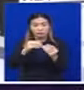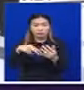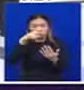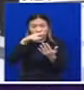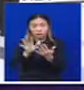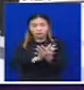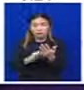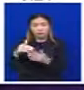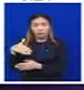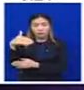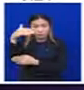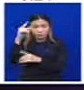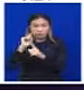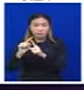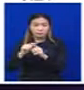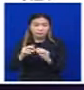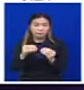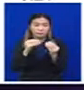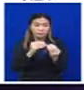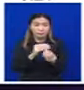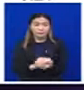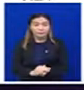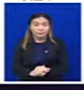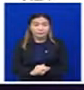าติพร้อมทั้งขอให้กำลังพลทุกคน